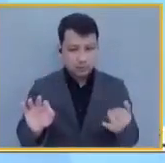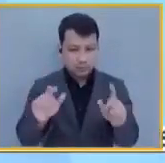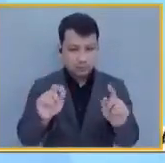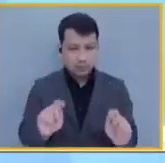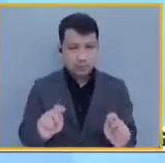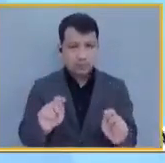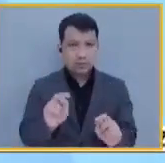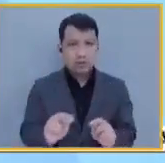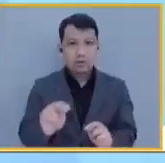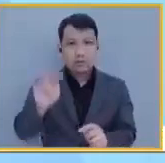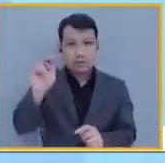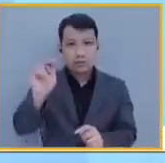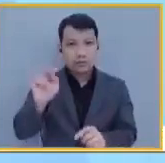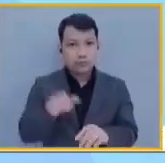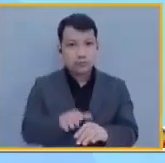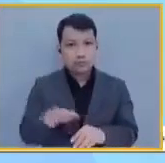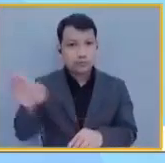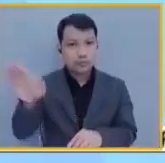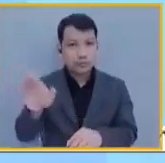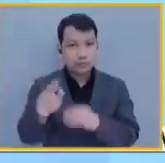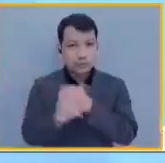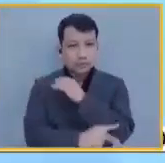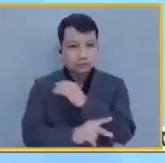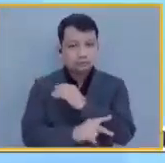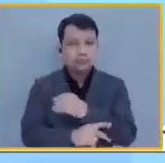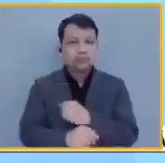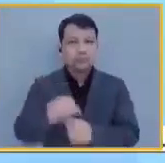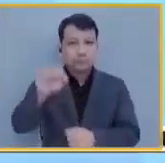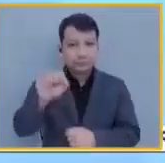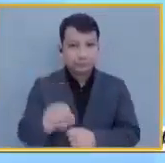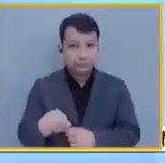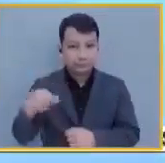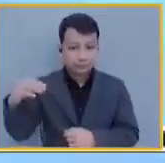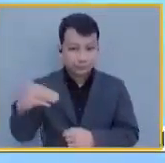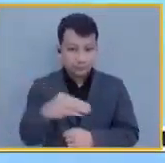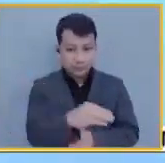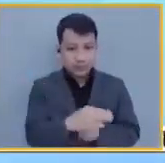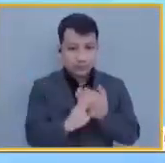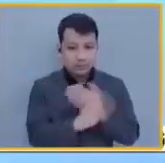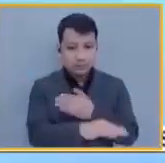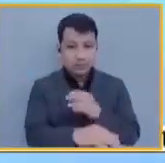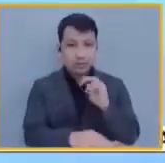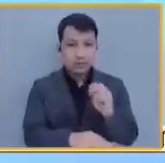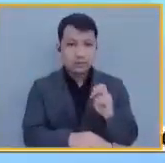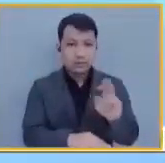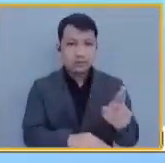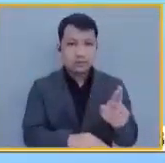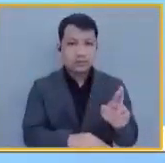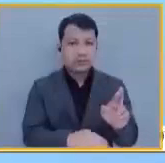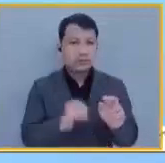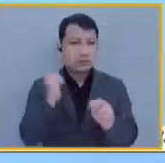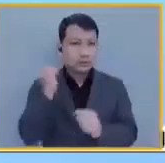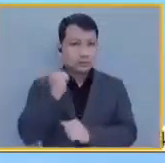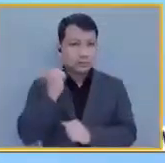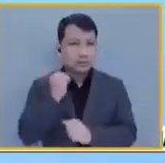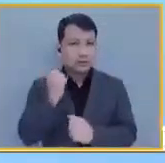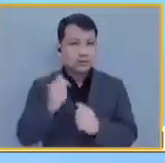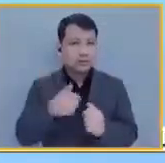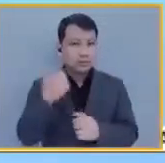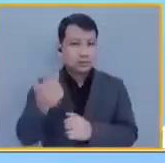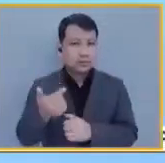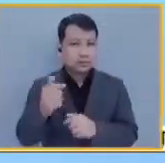mga pauwing probinsya. Habang sa southbound naman o yung pabalik ng Metro Manila, inaasahang sa darating na Sabado at Linggo